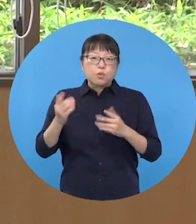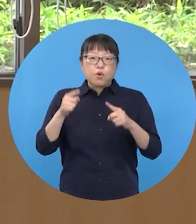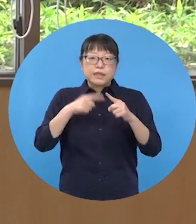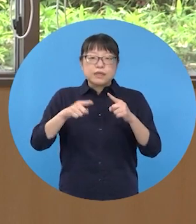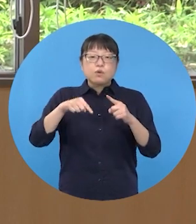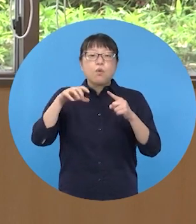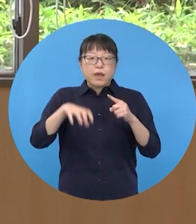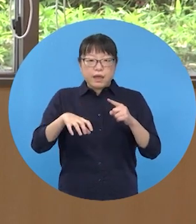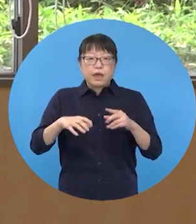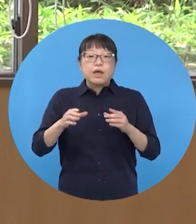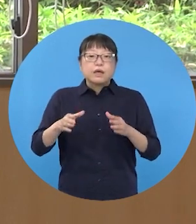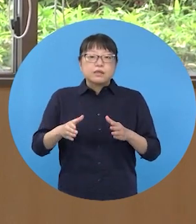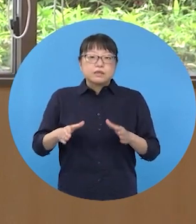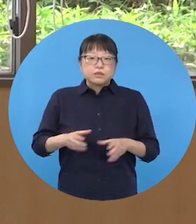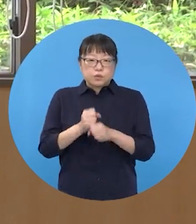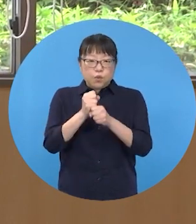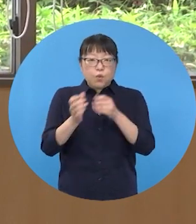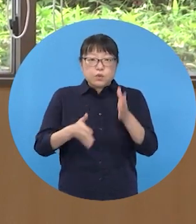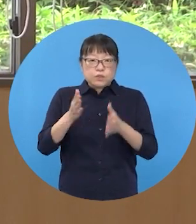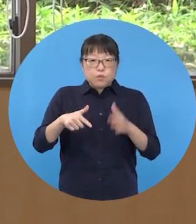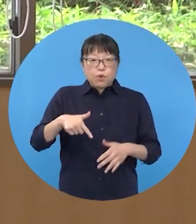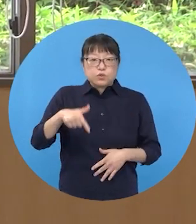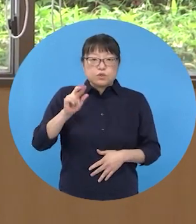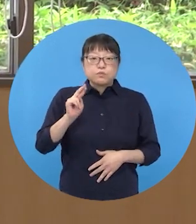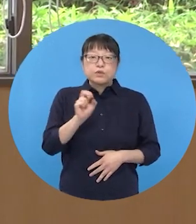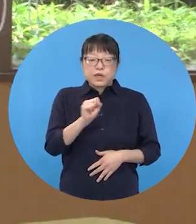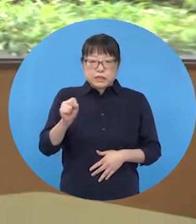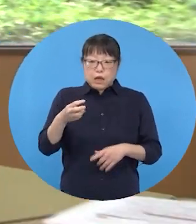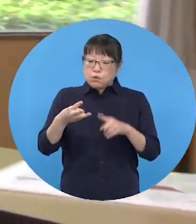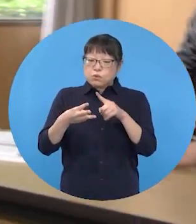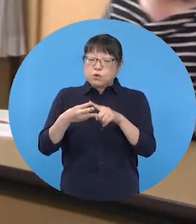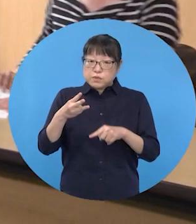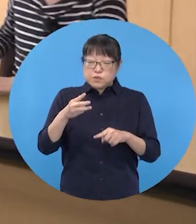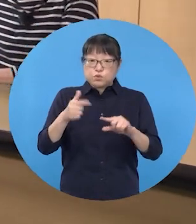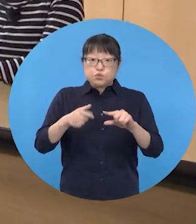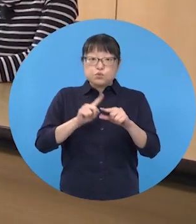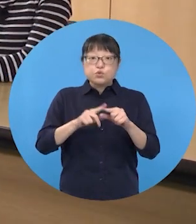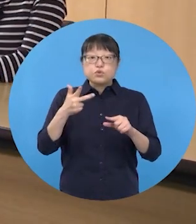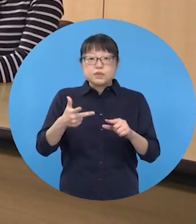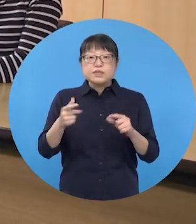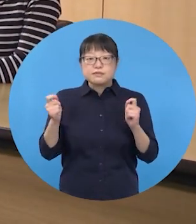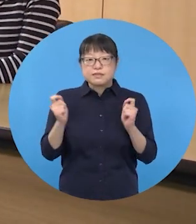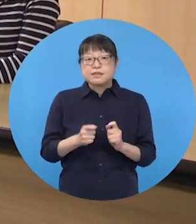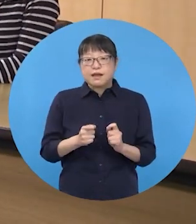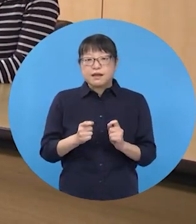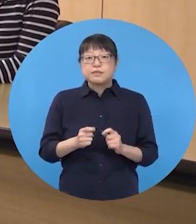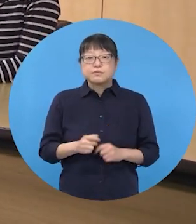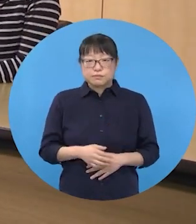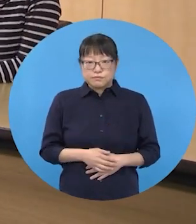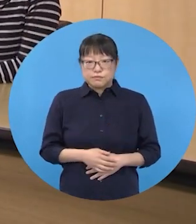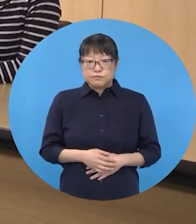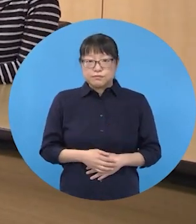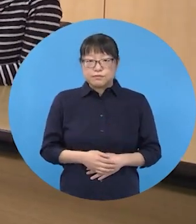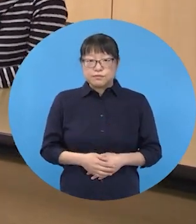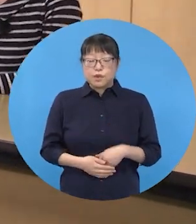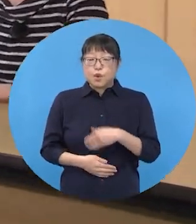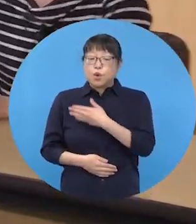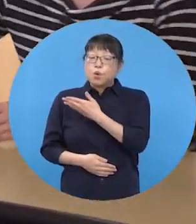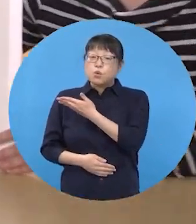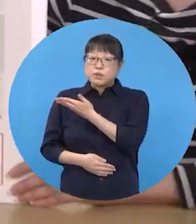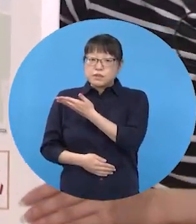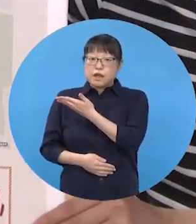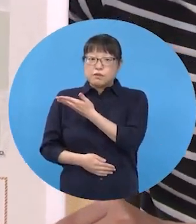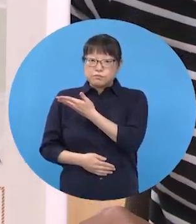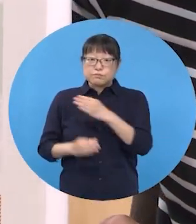武蔵野の森総合スポーツプラザが市内近隣の会場となっています。 はい、 ということで、こちらが周辺の